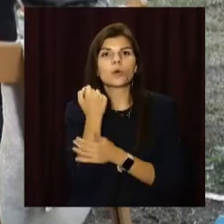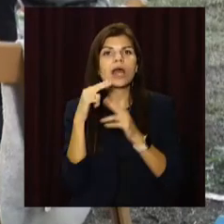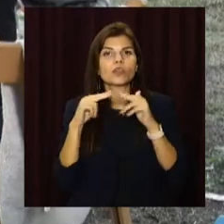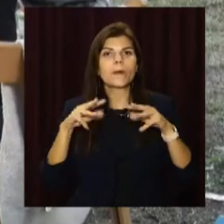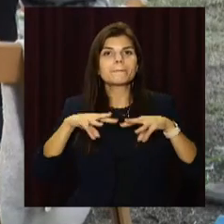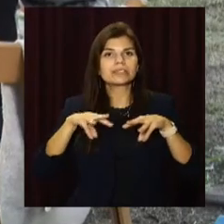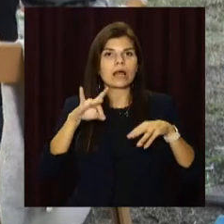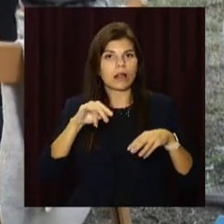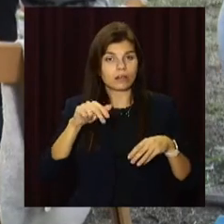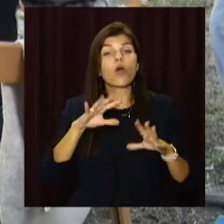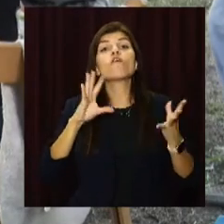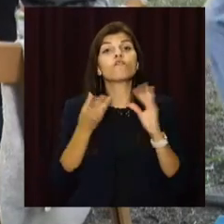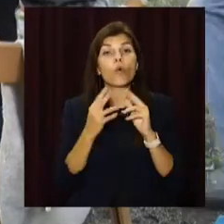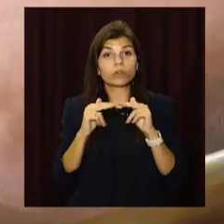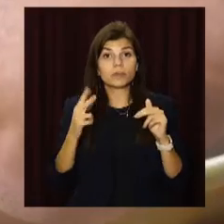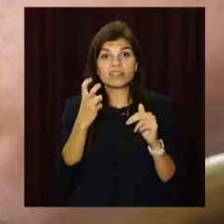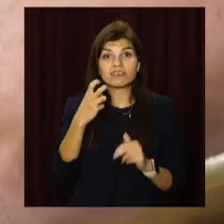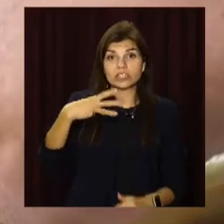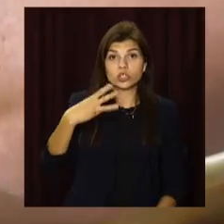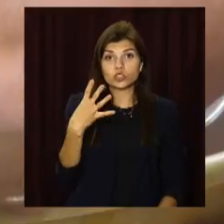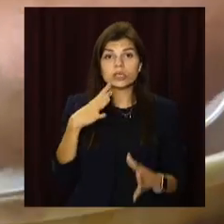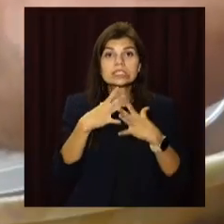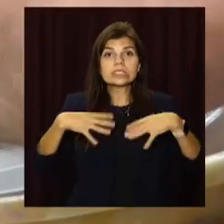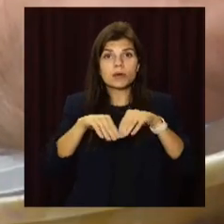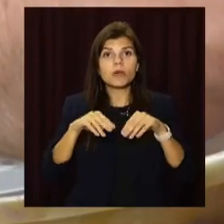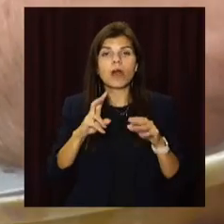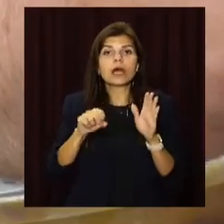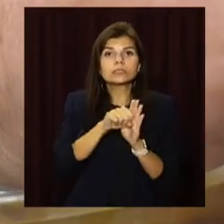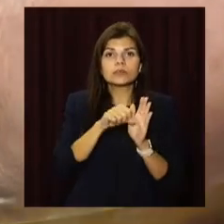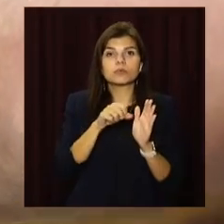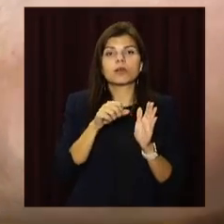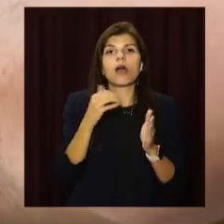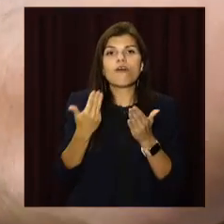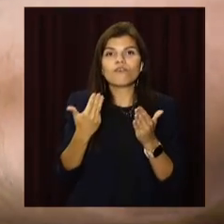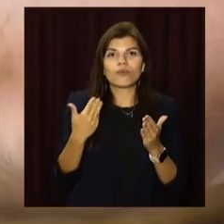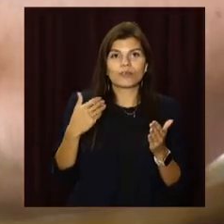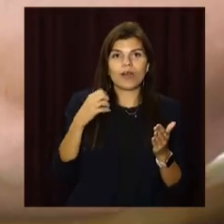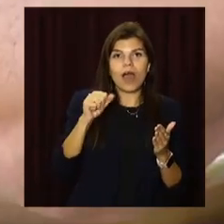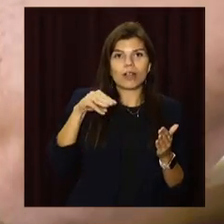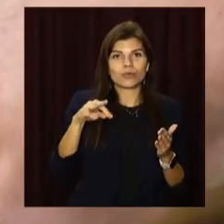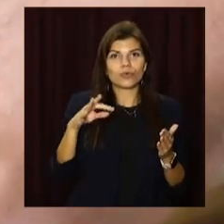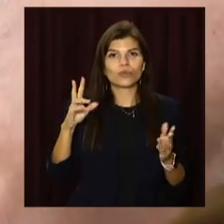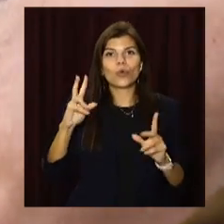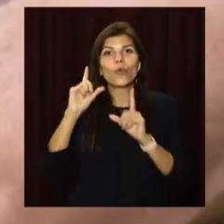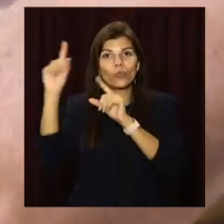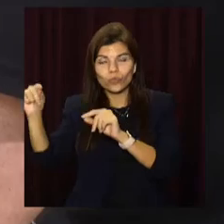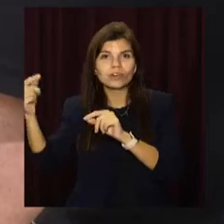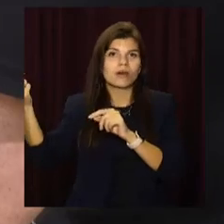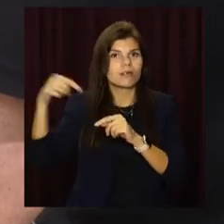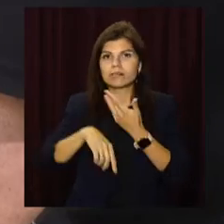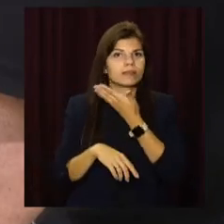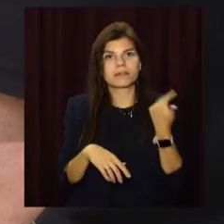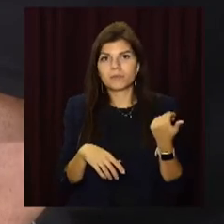Дніпровської міськради. Загалом у Дніпрі 234 родини загиблих атовців. До цього річ форуму долучилася понад